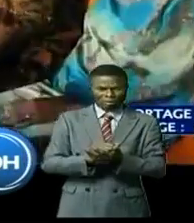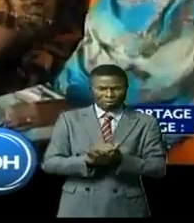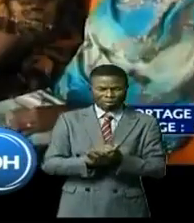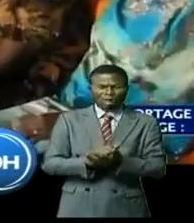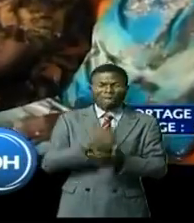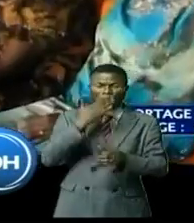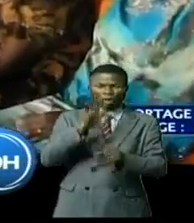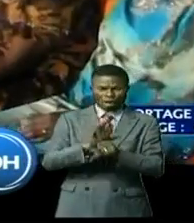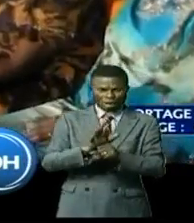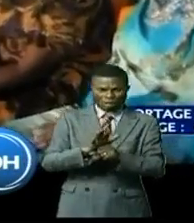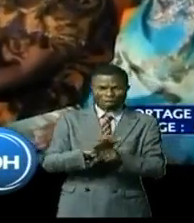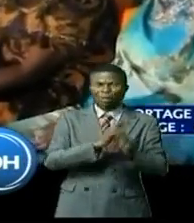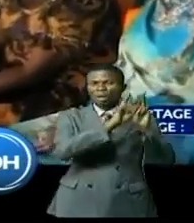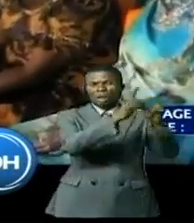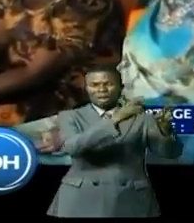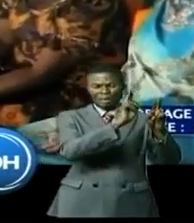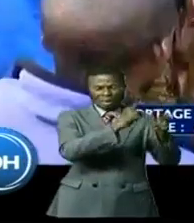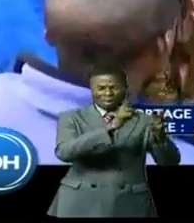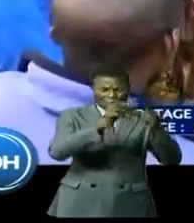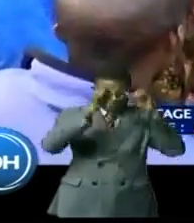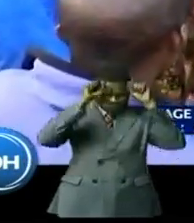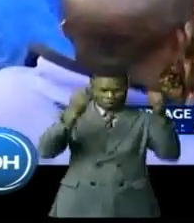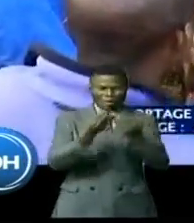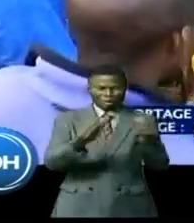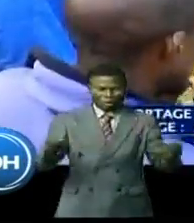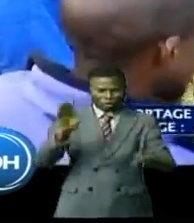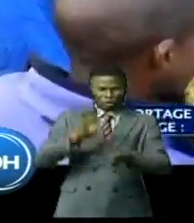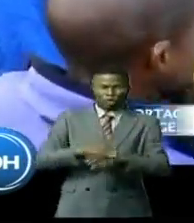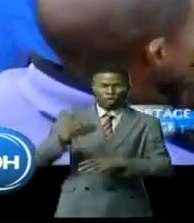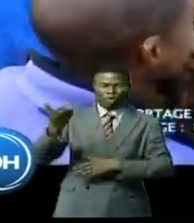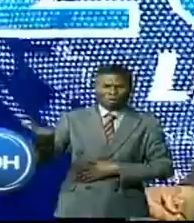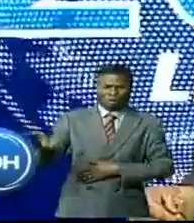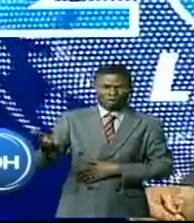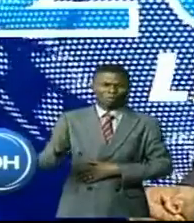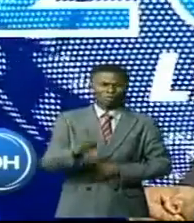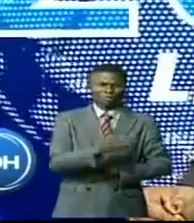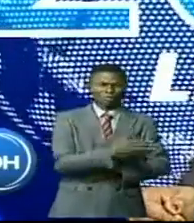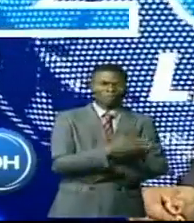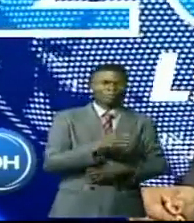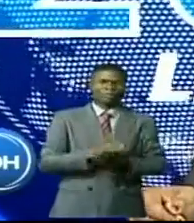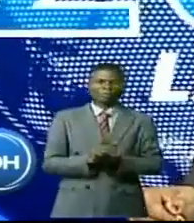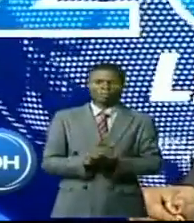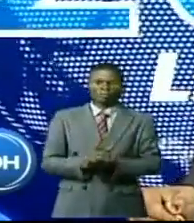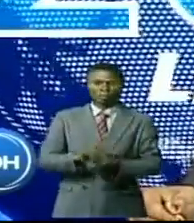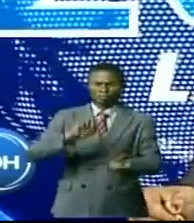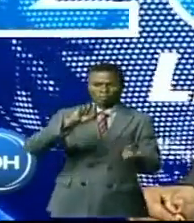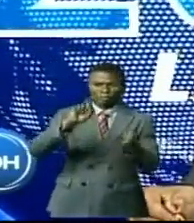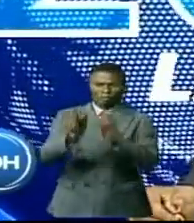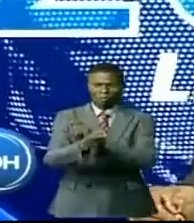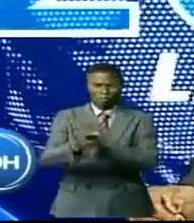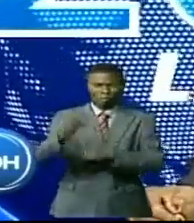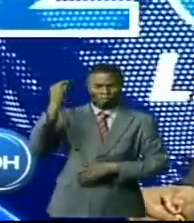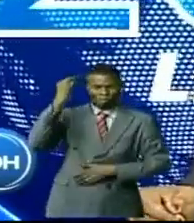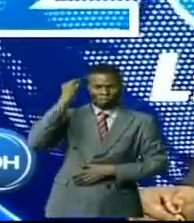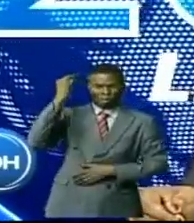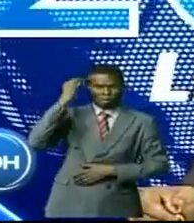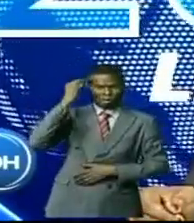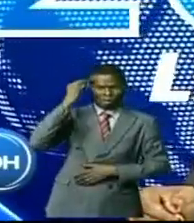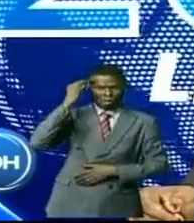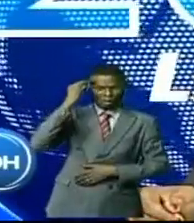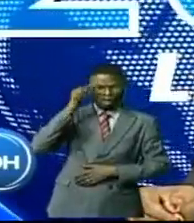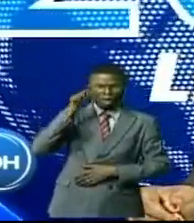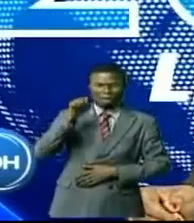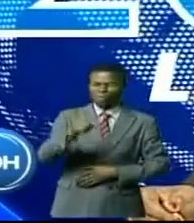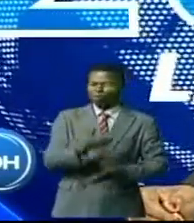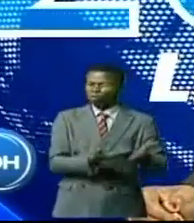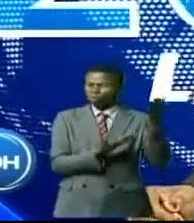a promis de faire de son mieux pour y répondre favorablement. le changement des mentalités, une priorité